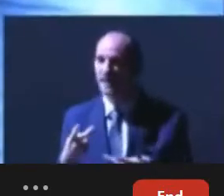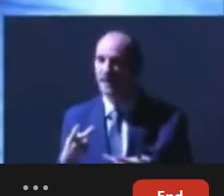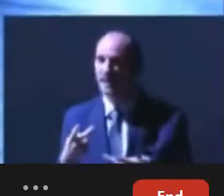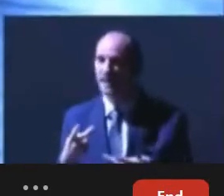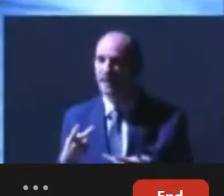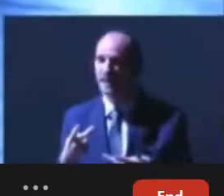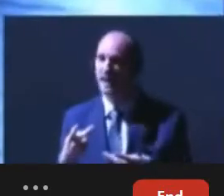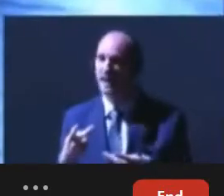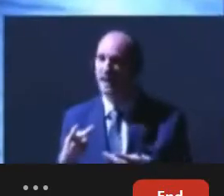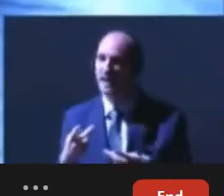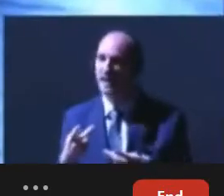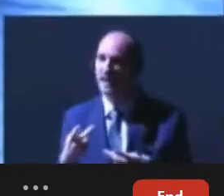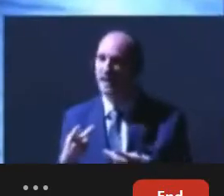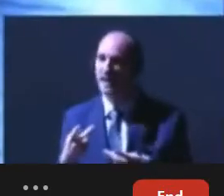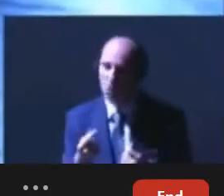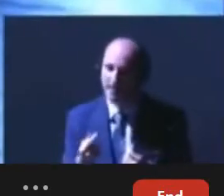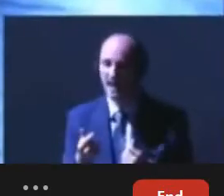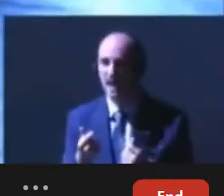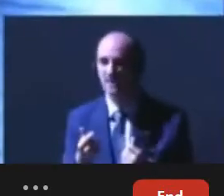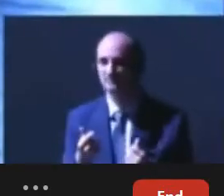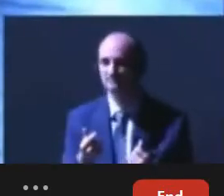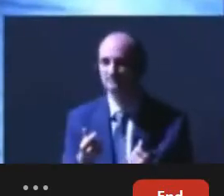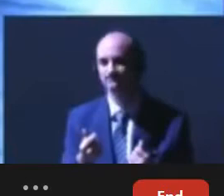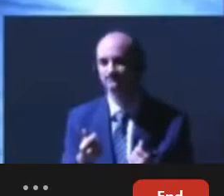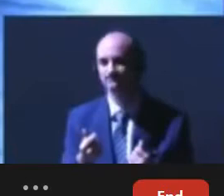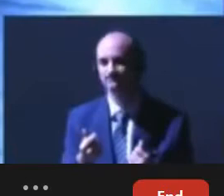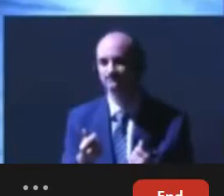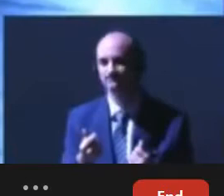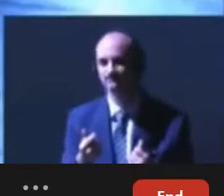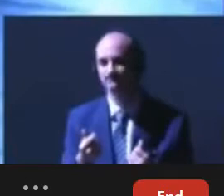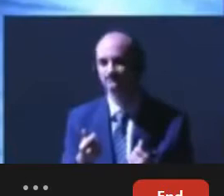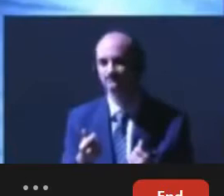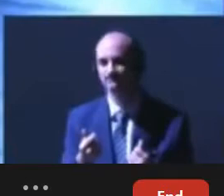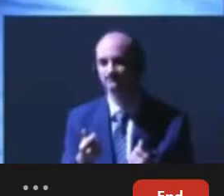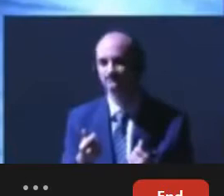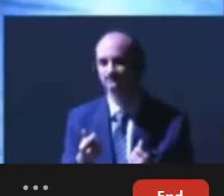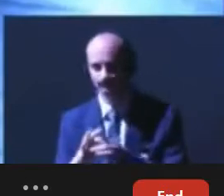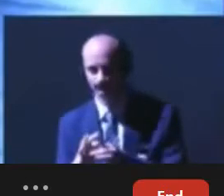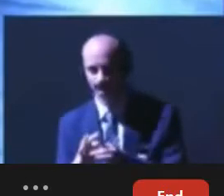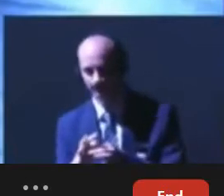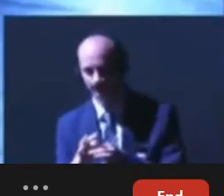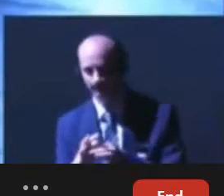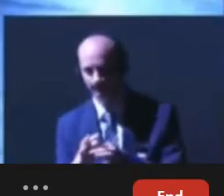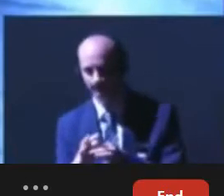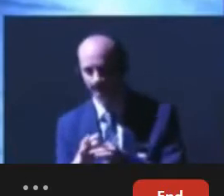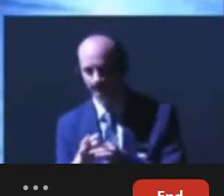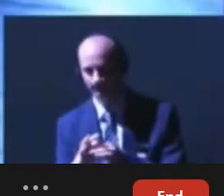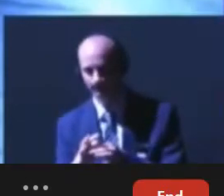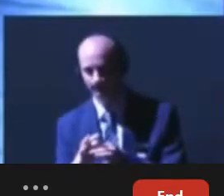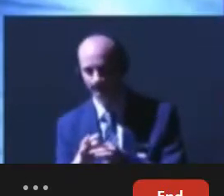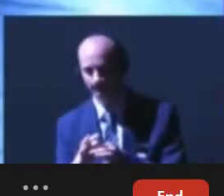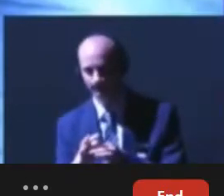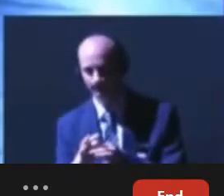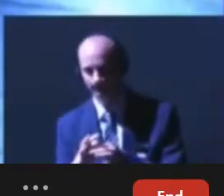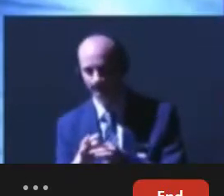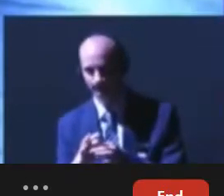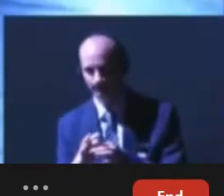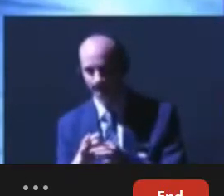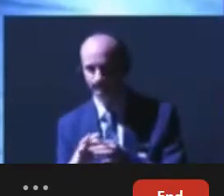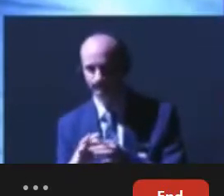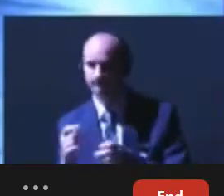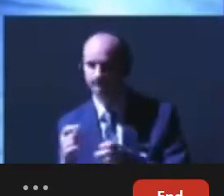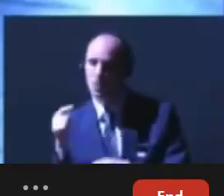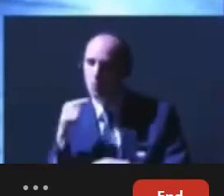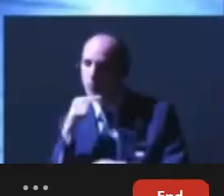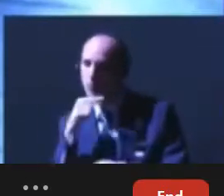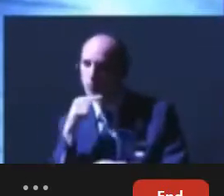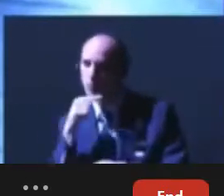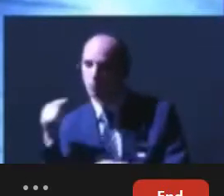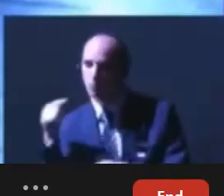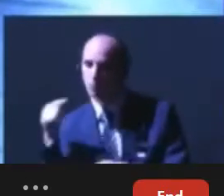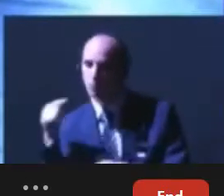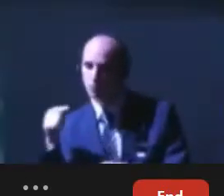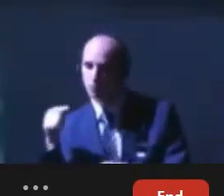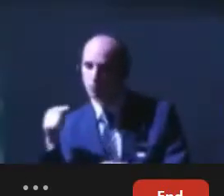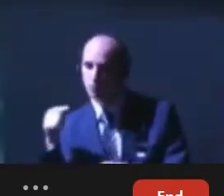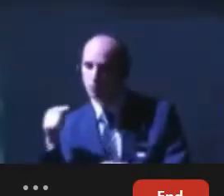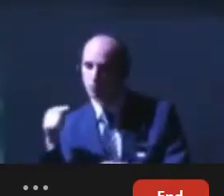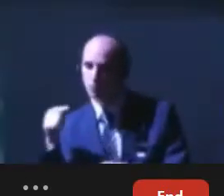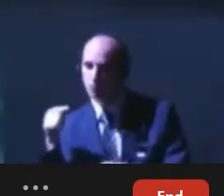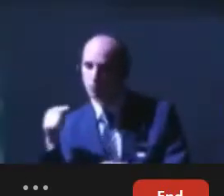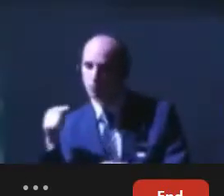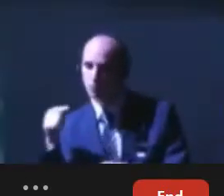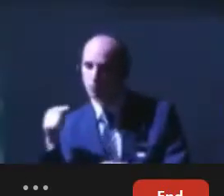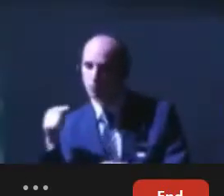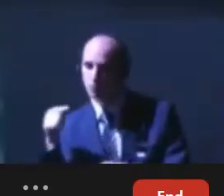triển. Cái nền kinh tế thì chúng ta có hiểu là từ từ tiết kiệm, mà chúng ta có thể phát triển như nào? Kinh tế thì bao giờ cũng phải kìm hãm, cũng